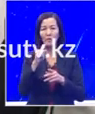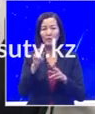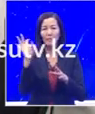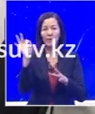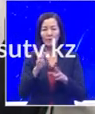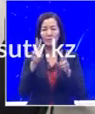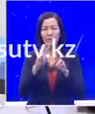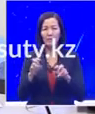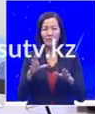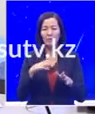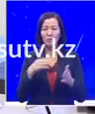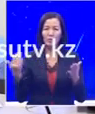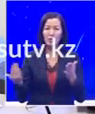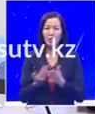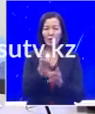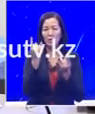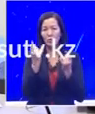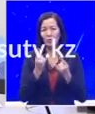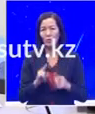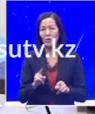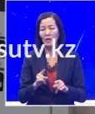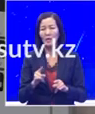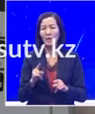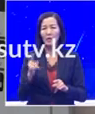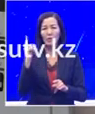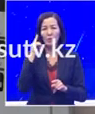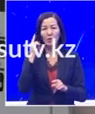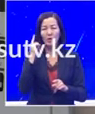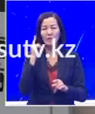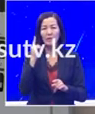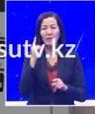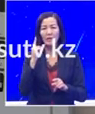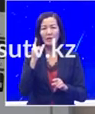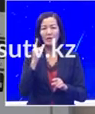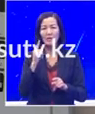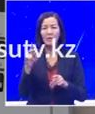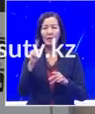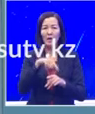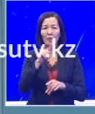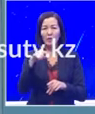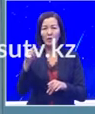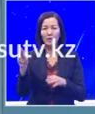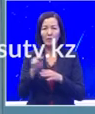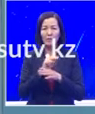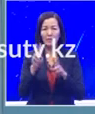көрсетті. Ал жаңа туған нәрестелердегі бұл симптомдарды арнайы құрылғымен анықтап берді.